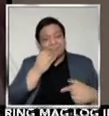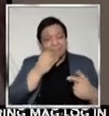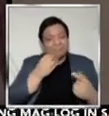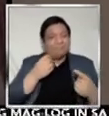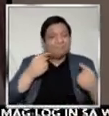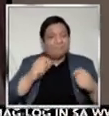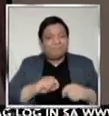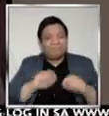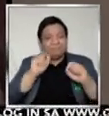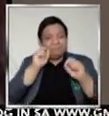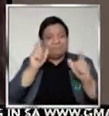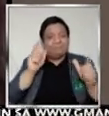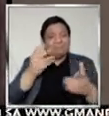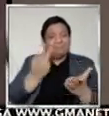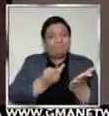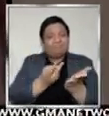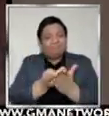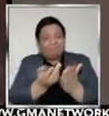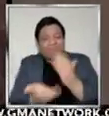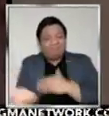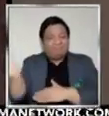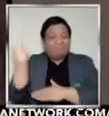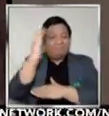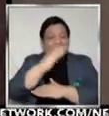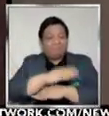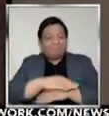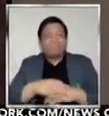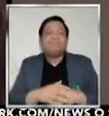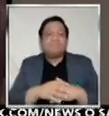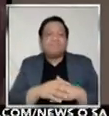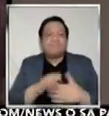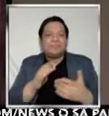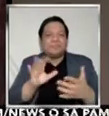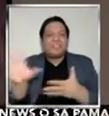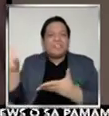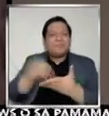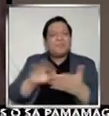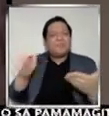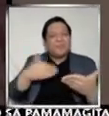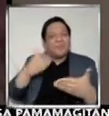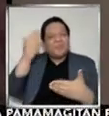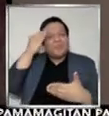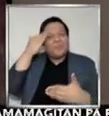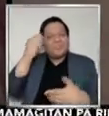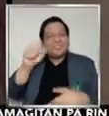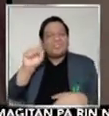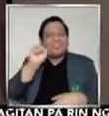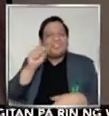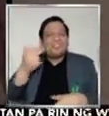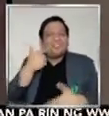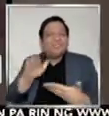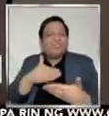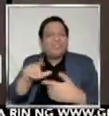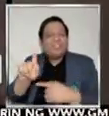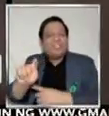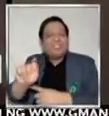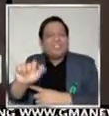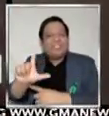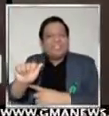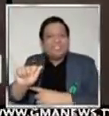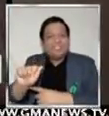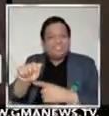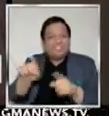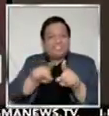naman nakahiga pa rin. Parody song ito ng sikat na kanta ni Sarah Jeronimo na Tala.